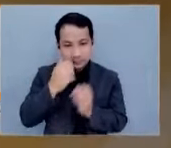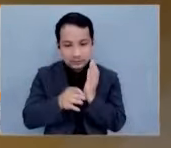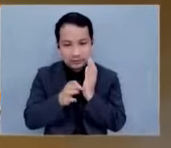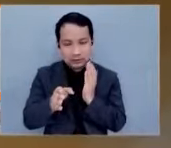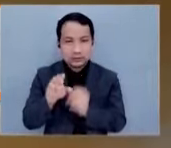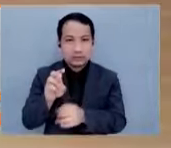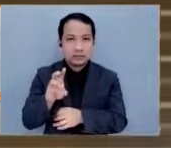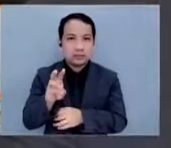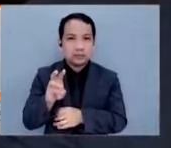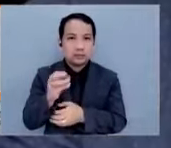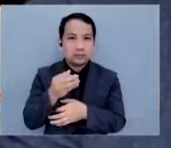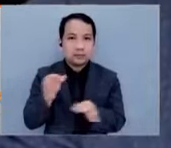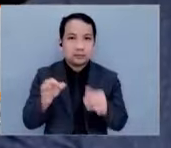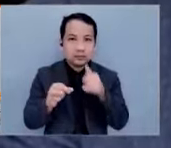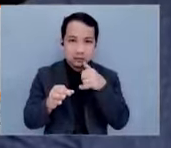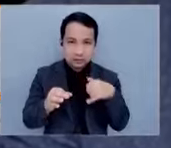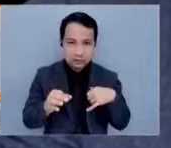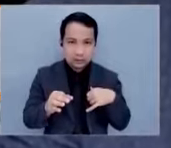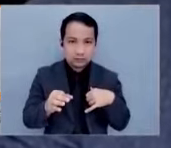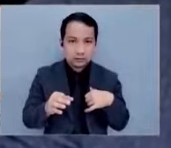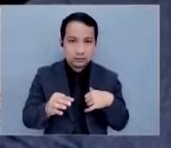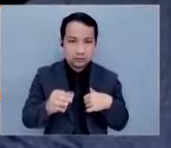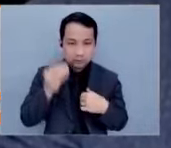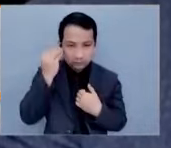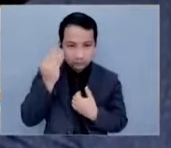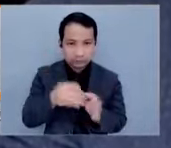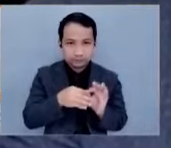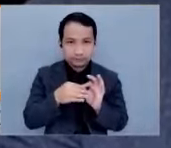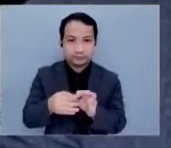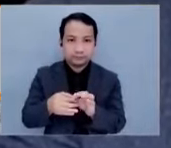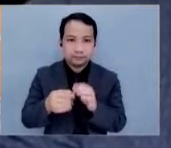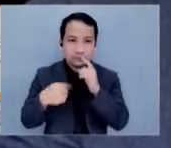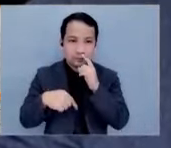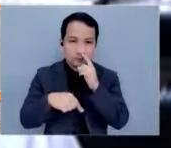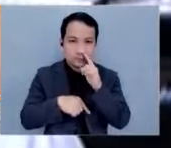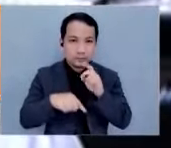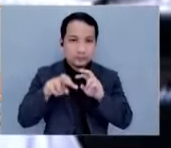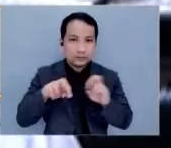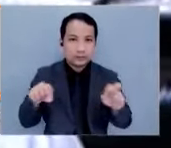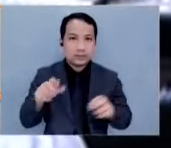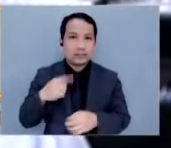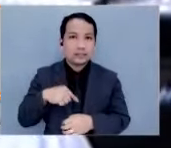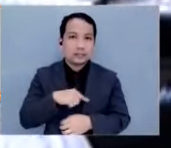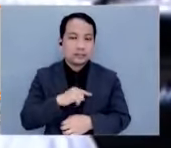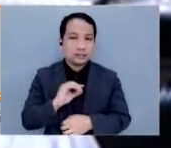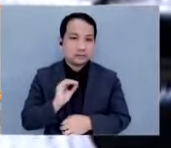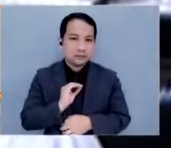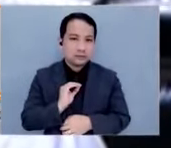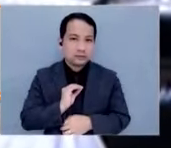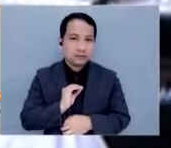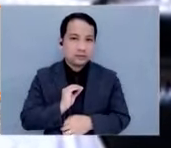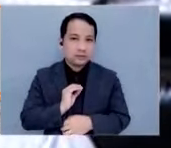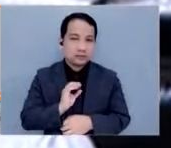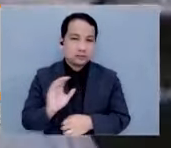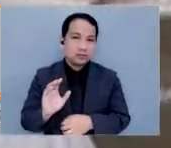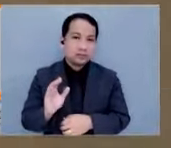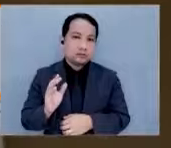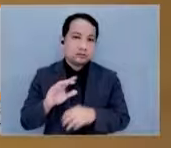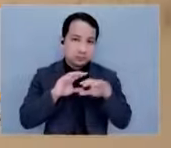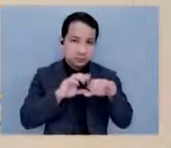sila kahapon. Natumpok din niya ang matagal na iginigiit ng aming kampo na mali ang pagkakaaresto sa